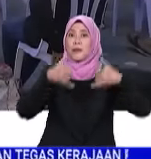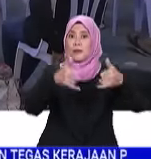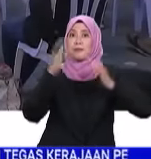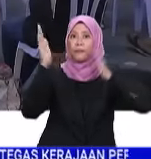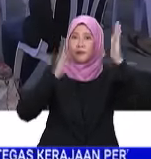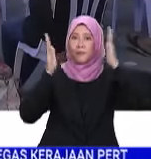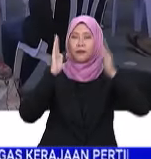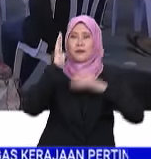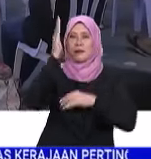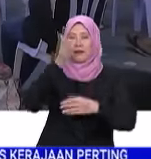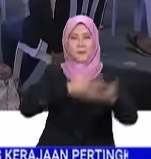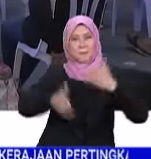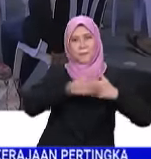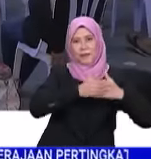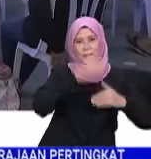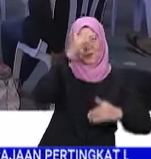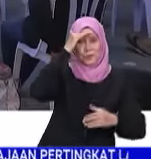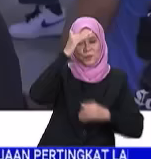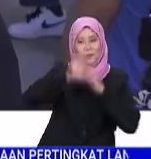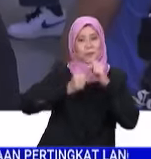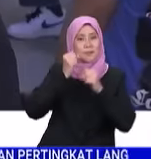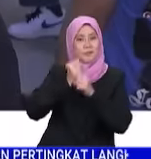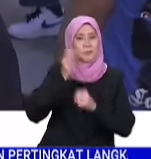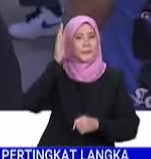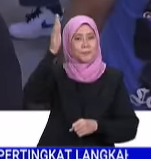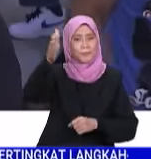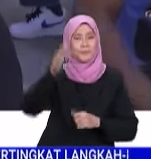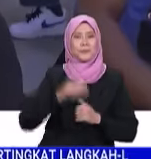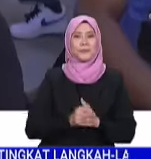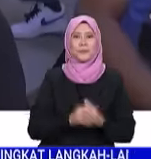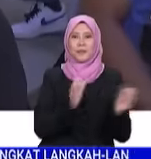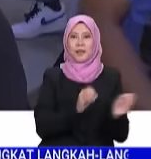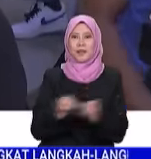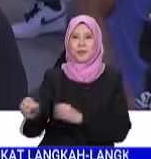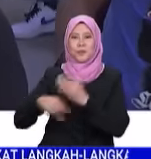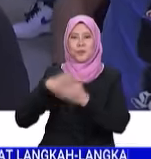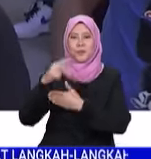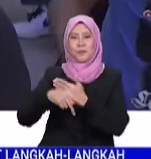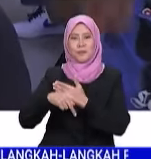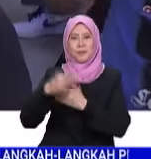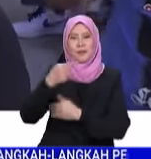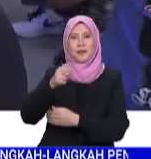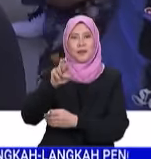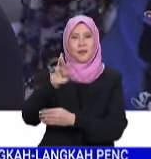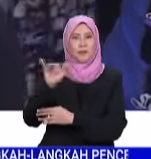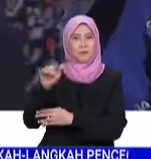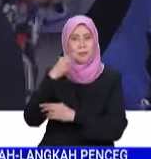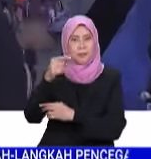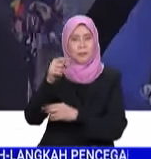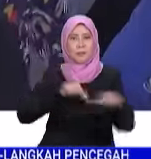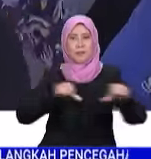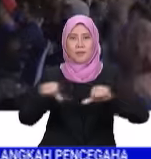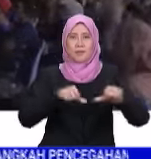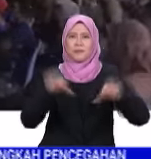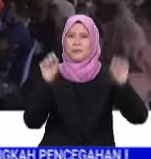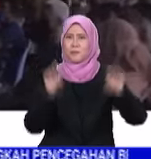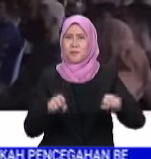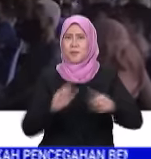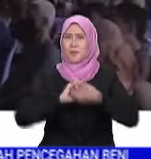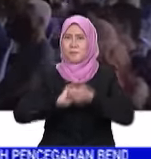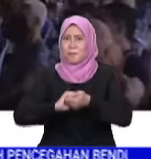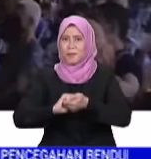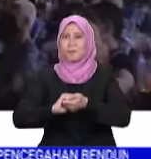kembali semula ke pangkuan jdt pada tahun hadapan penganjur programiri Mat Shah berkata aktiviti tersebut dilihat mampu